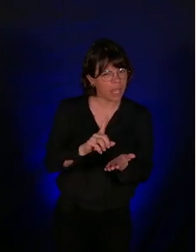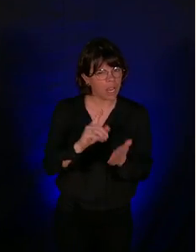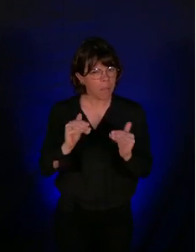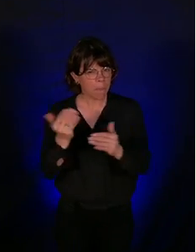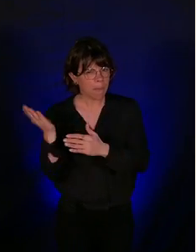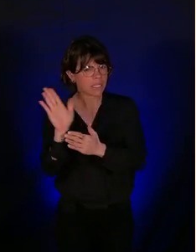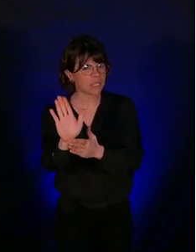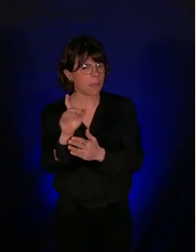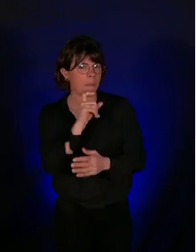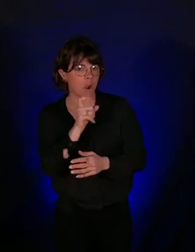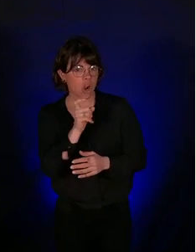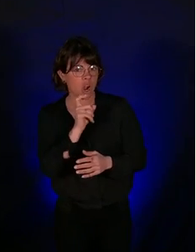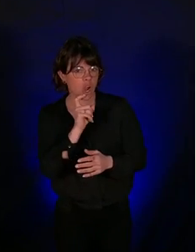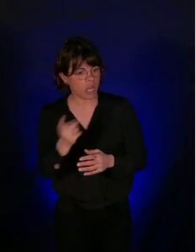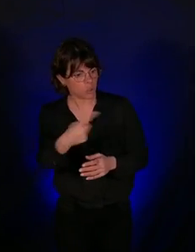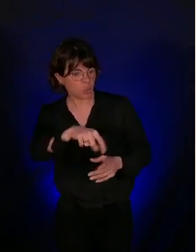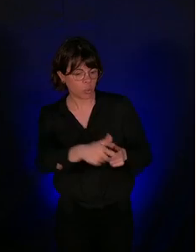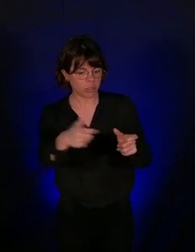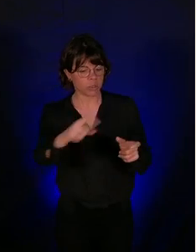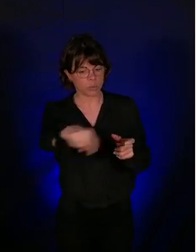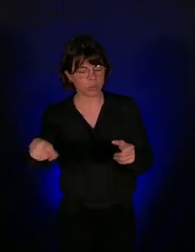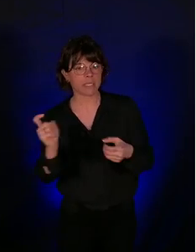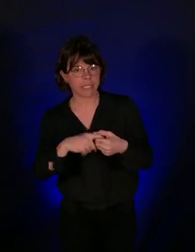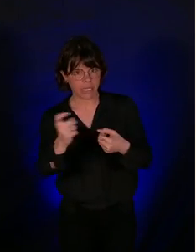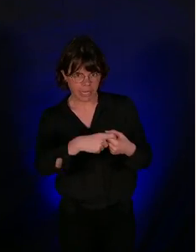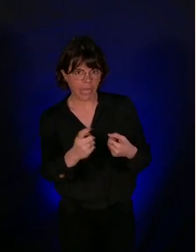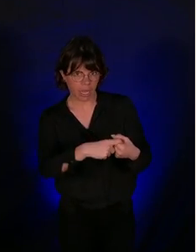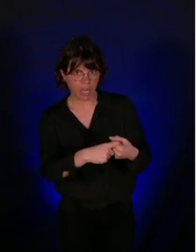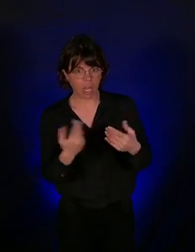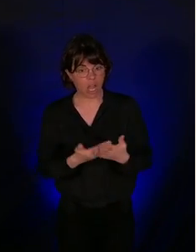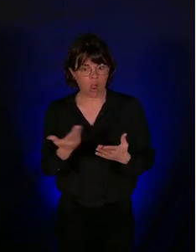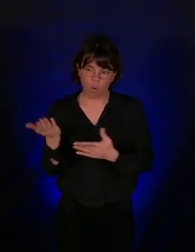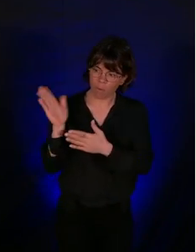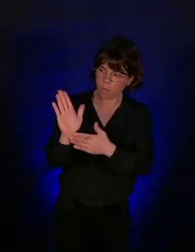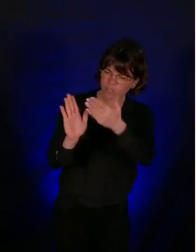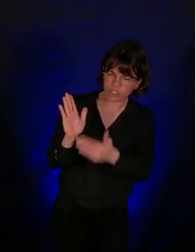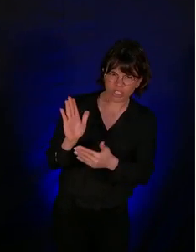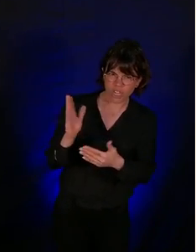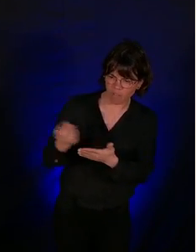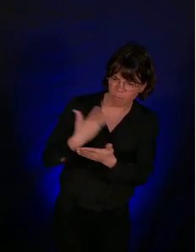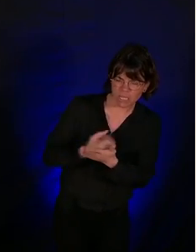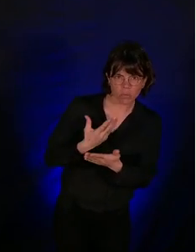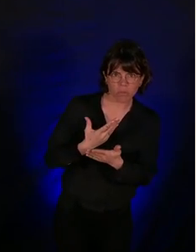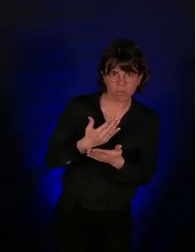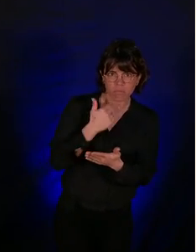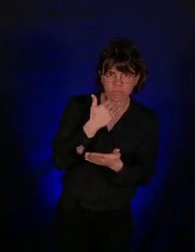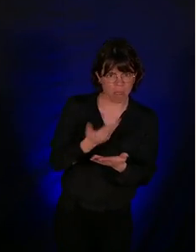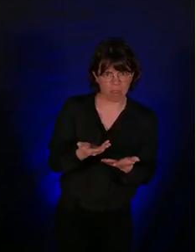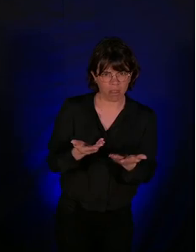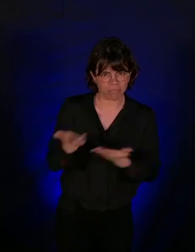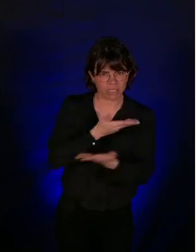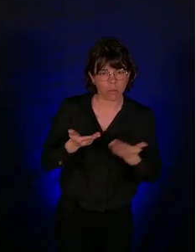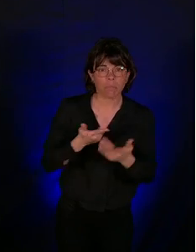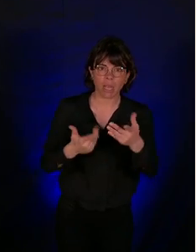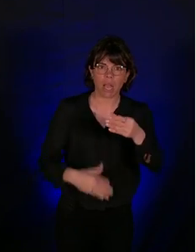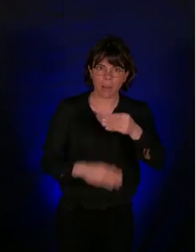été présenté encore aux structures syndicales dans débat démocratique et que là on affiche des éléments c'est pas les discussions qui peuTent y avoir non mais camarade tu as